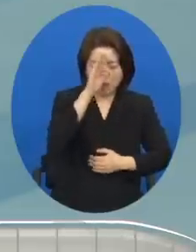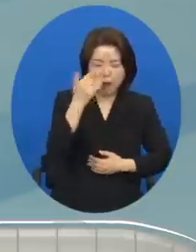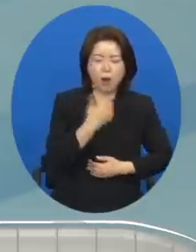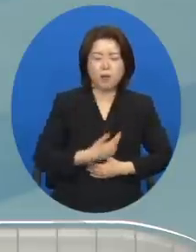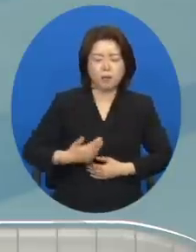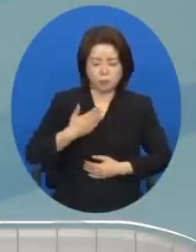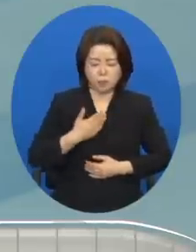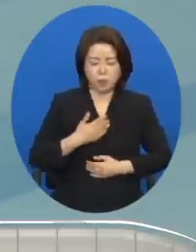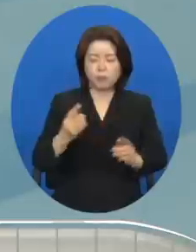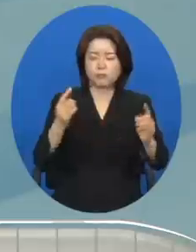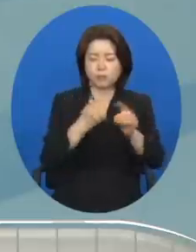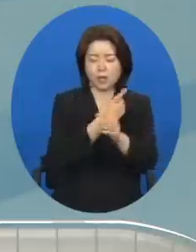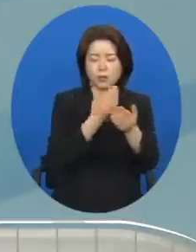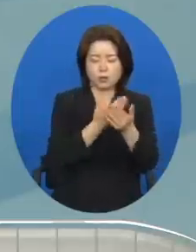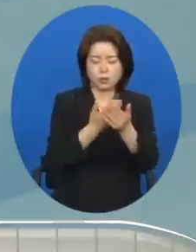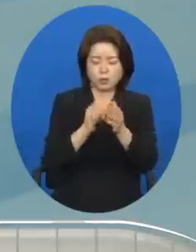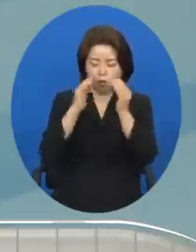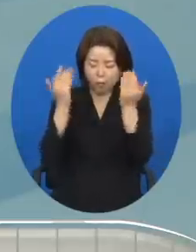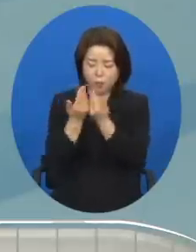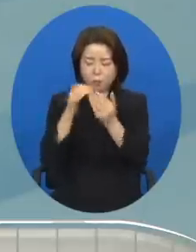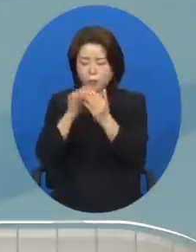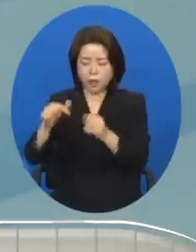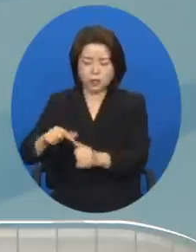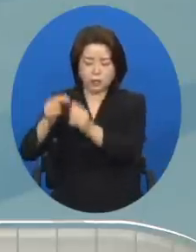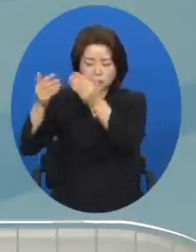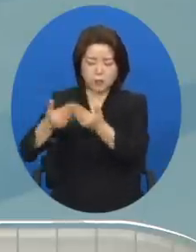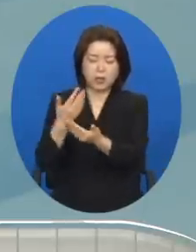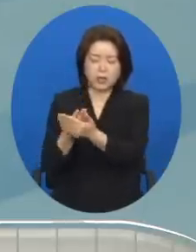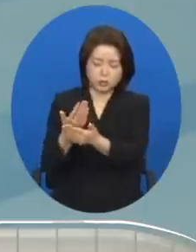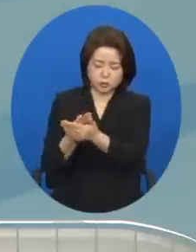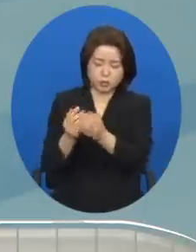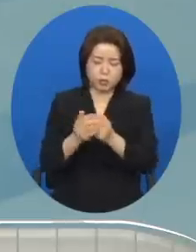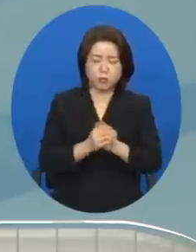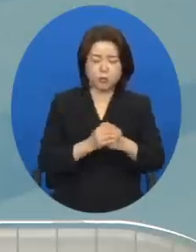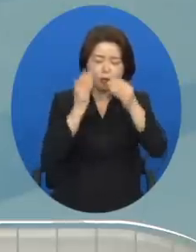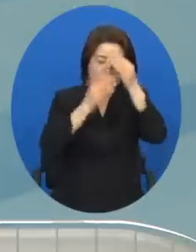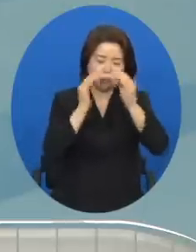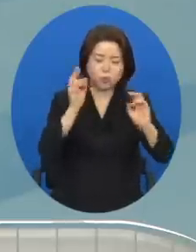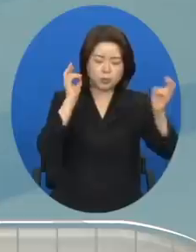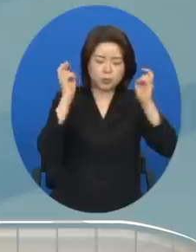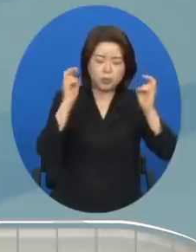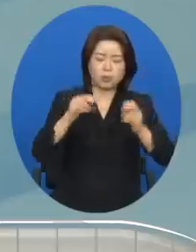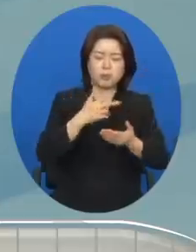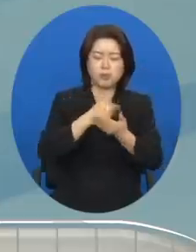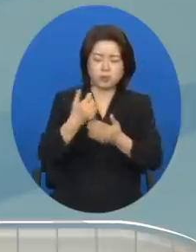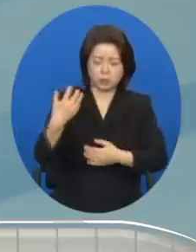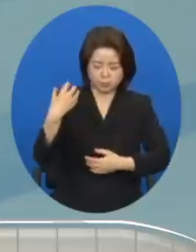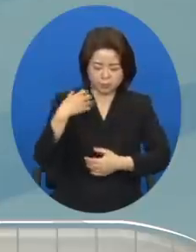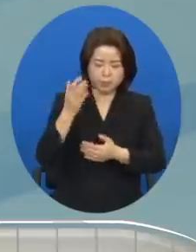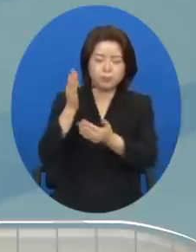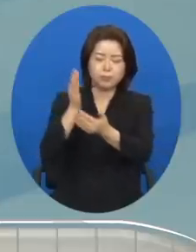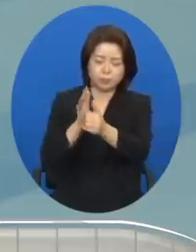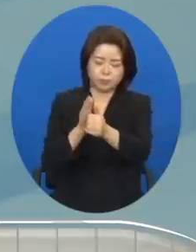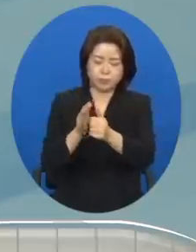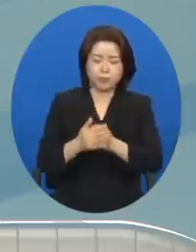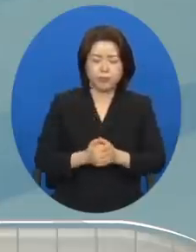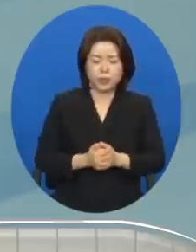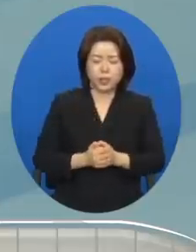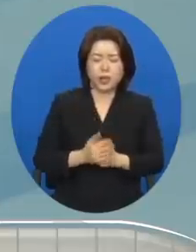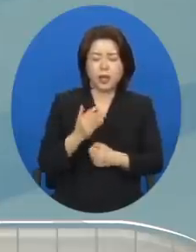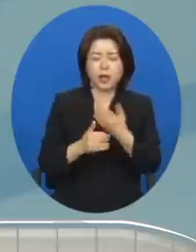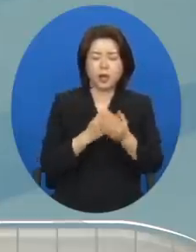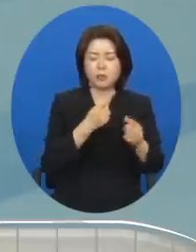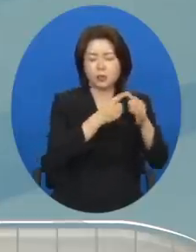고치시고 온 가족이 구원받게 하시고 성도의 기업을 주님이 책임져 주옵소서. 하나님